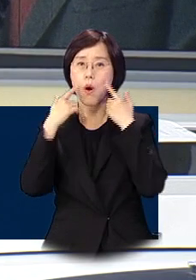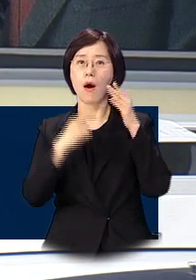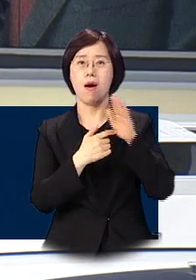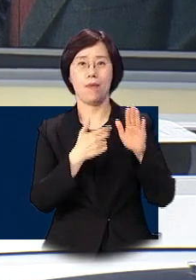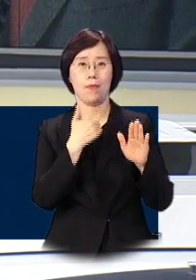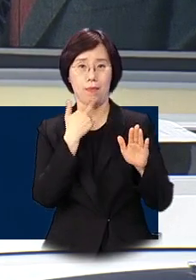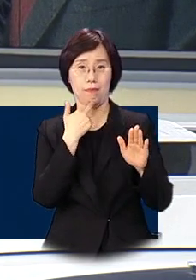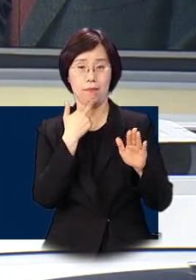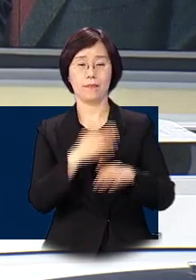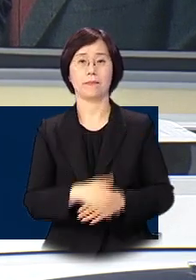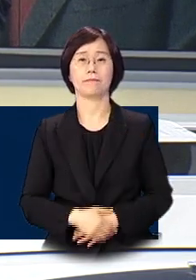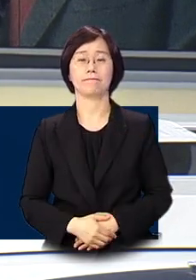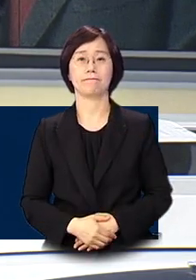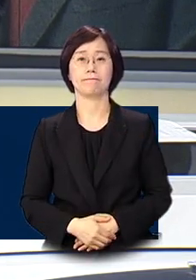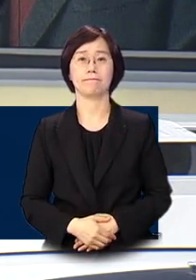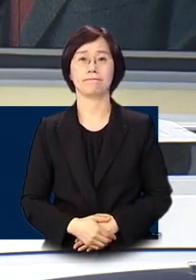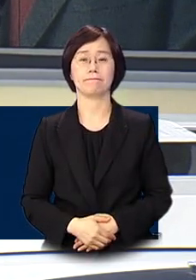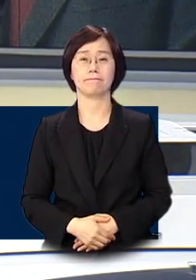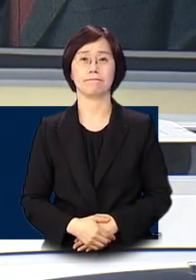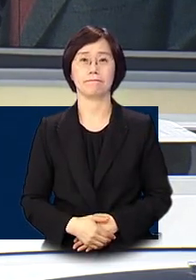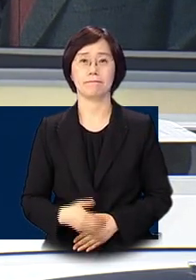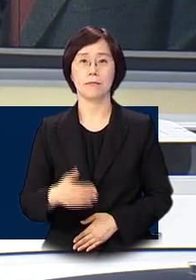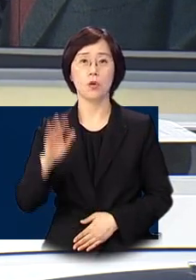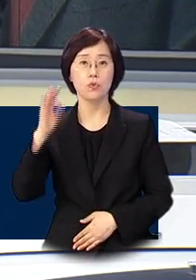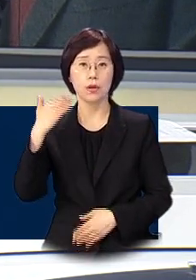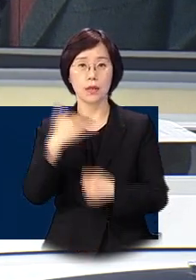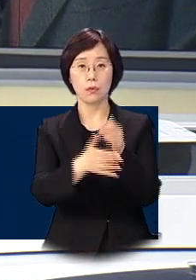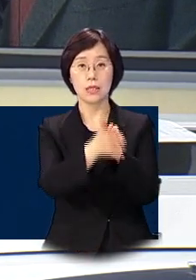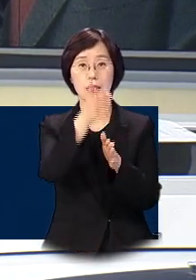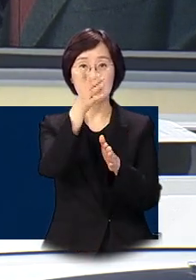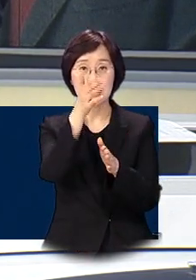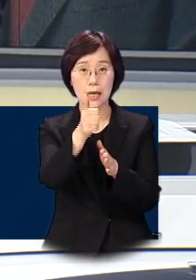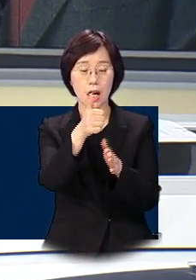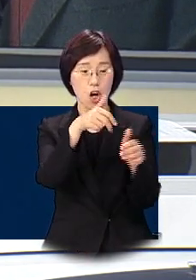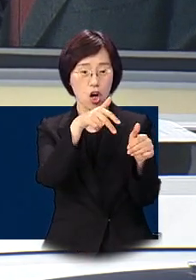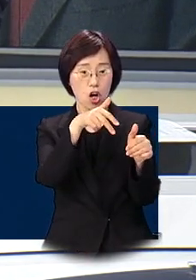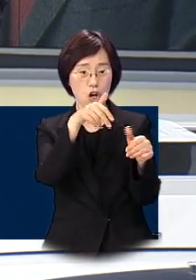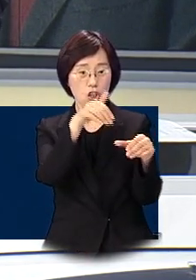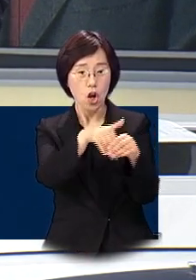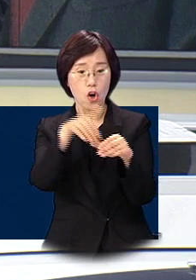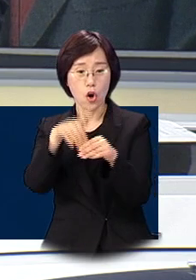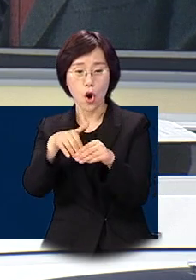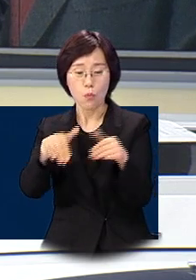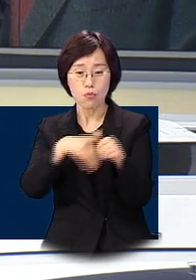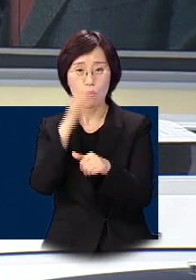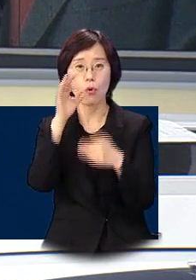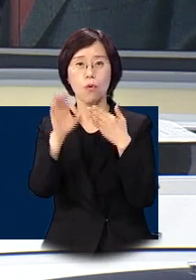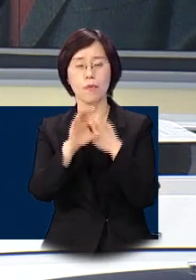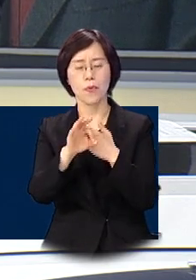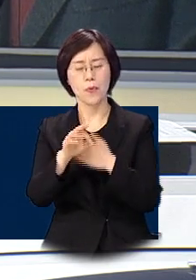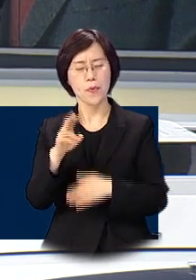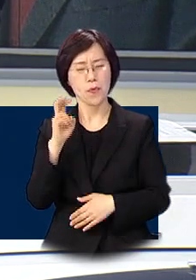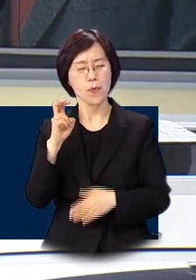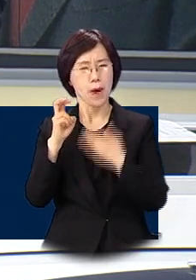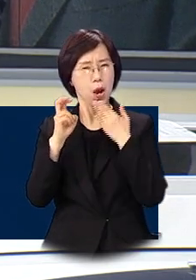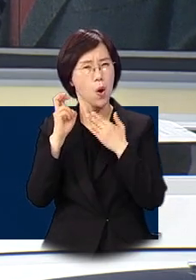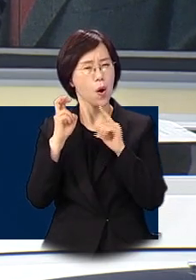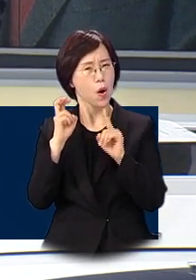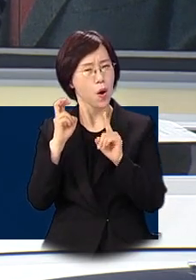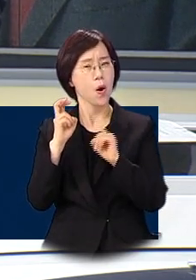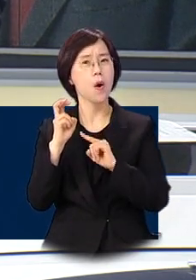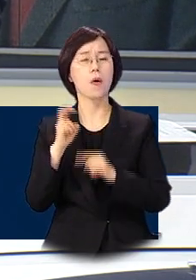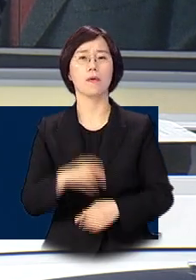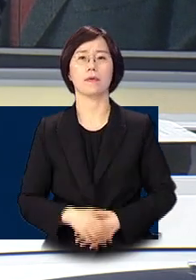명확하게 밝히지 않았습니다. 다만 최근 대구시장 선거전 판세를 보면 어느 정도 추측은 가능하죠?